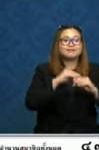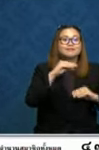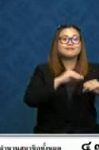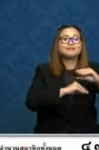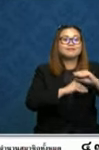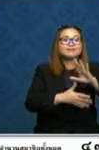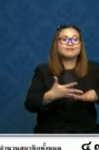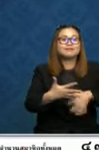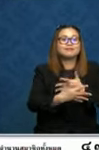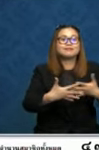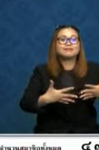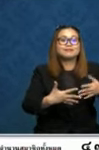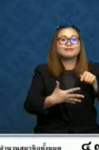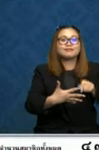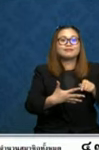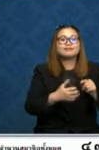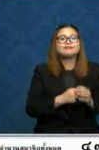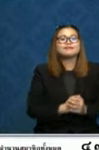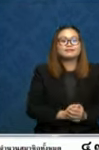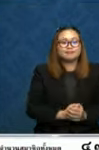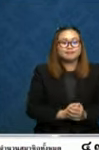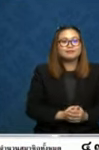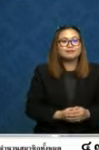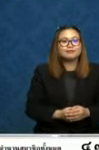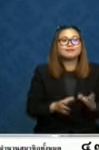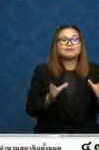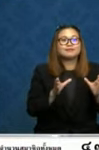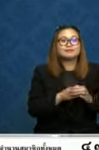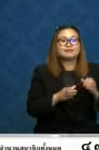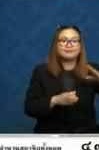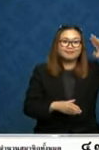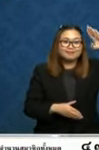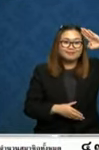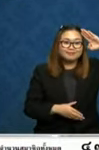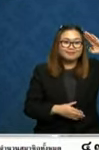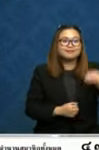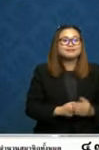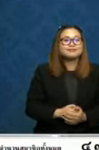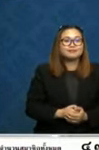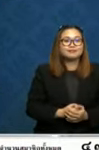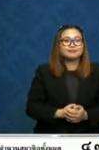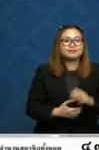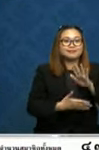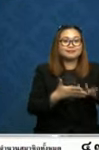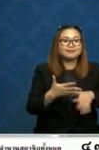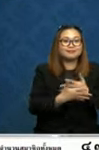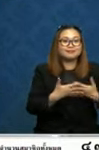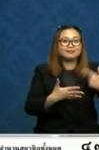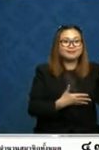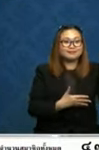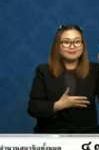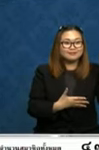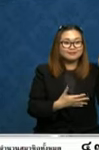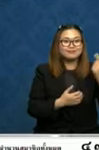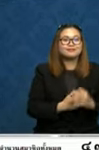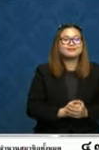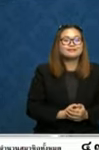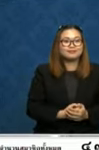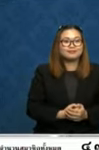ผนของกองทัพเนี่ยนะครับก็จะมีเรื่องของการท่องเที่ยวนะครับซึ่งผมคิดว่